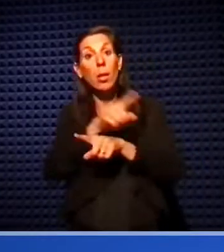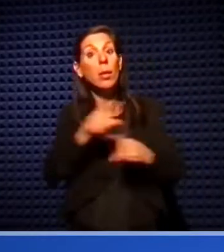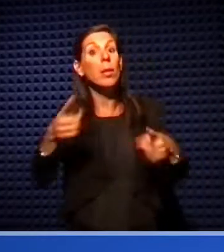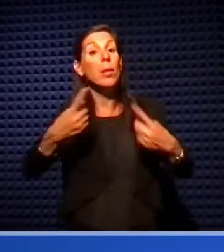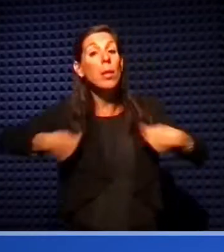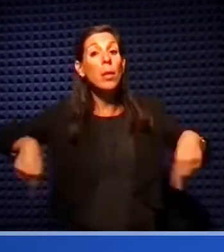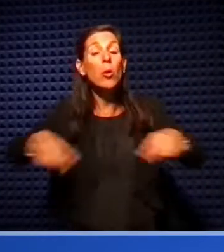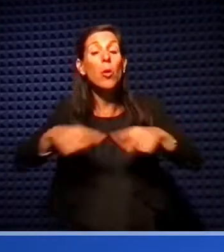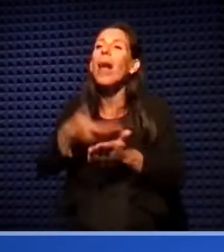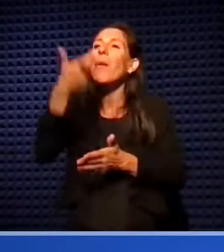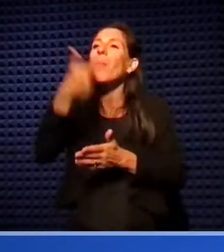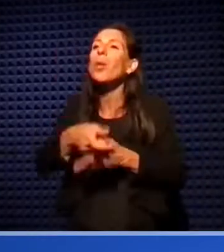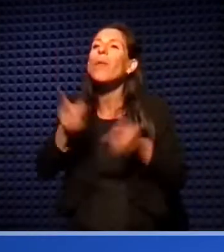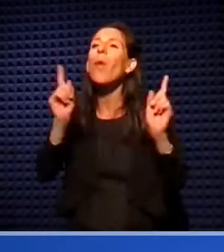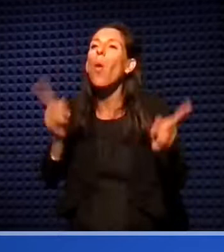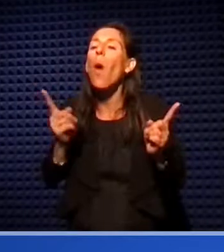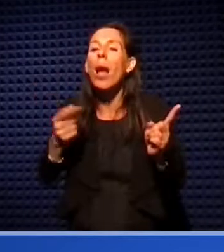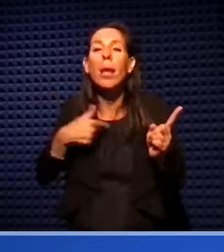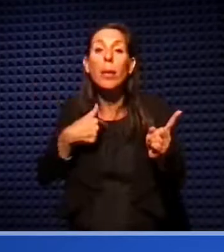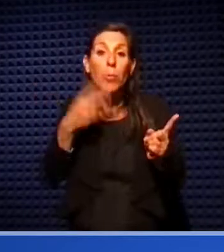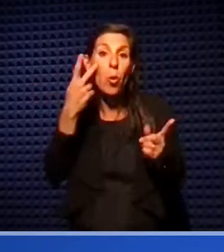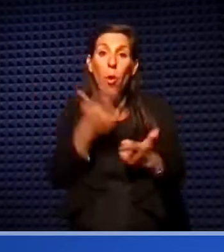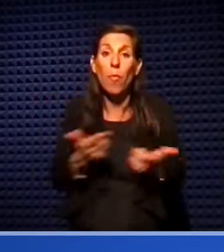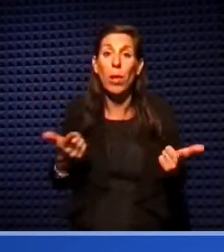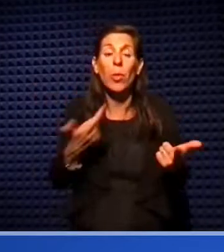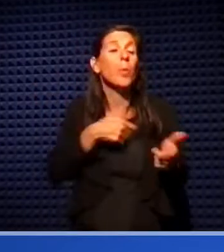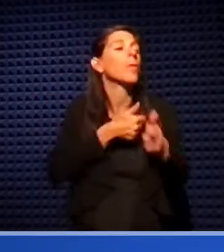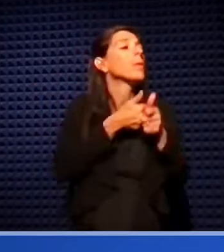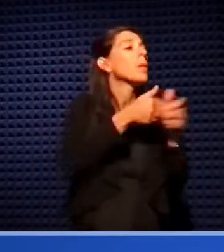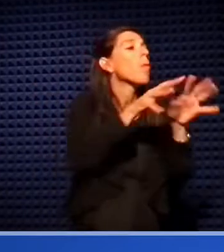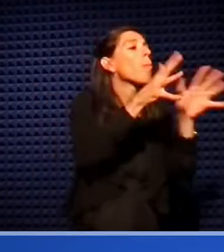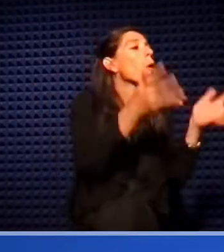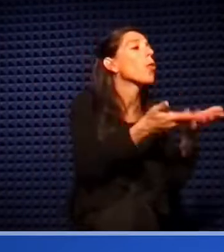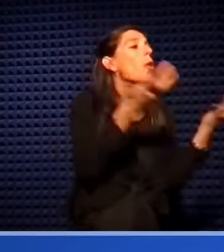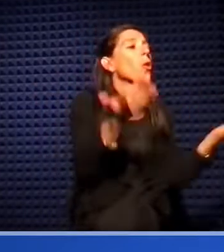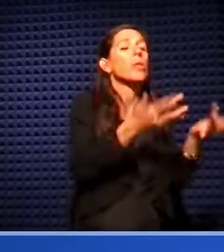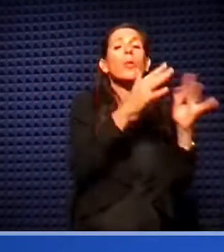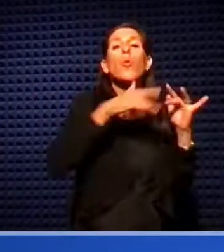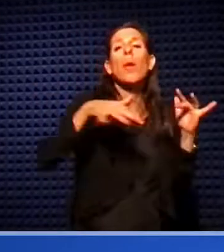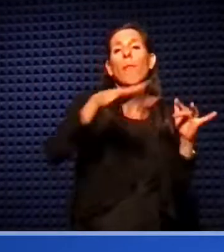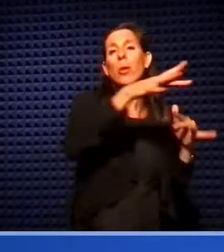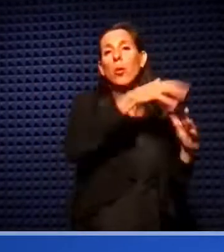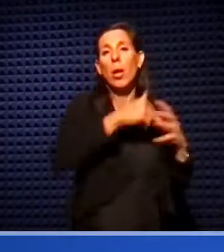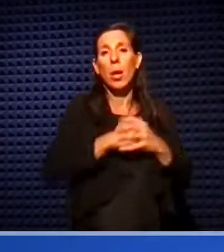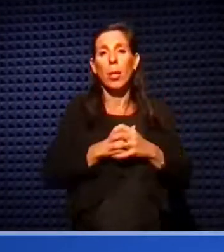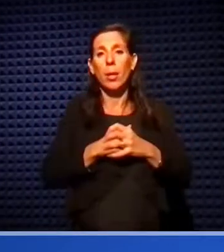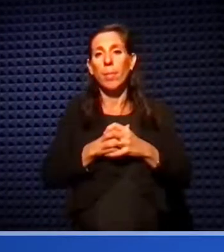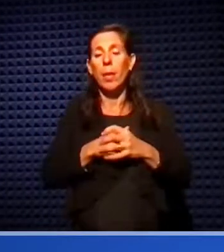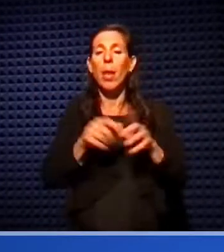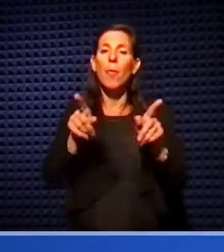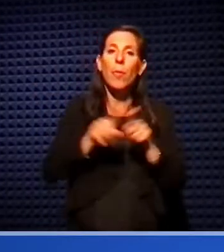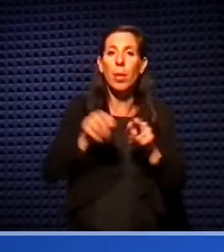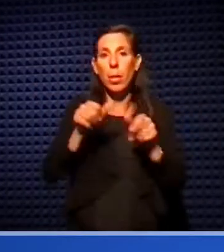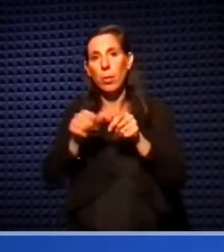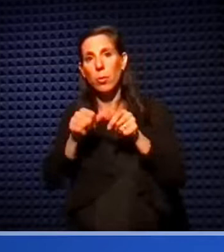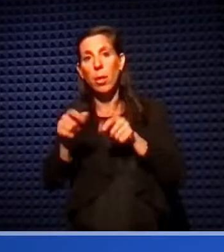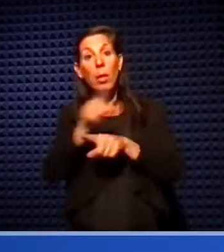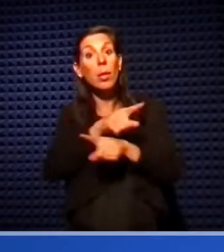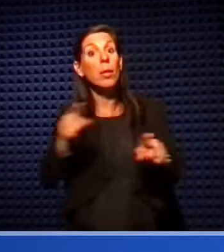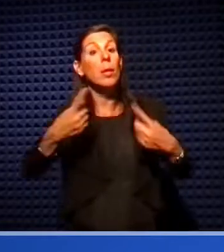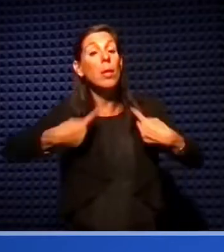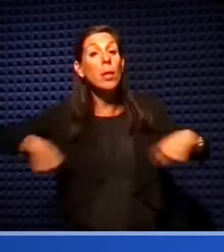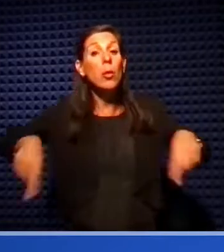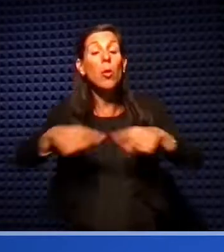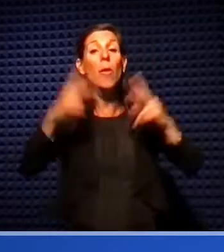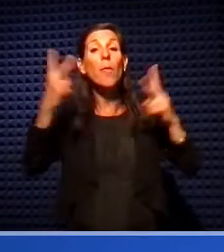كي انكي كواندو سيامو تن حواتين حاتين ووتر نزر قصنا تزن زكر شي حكوا مسيلنا كاب قويتاقن رحق